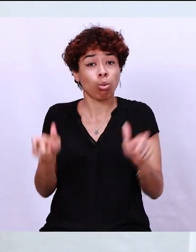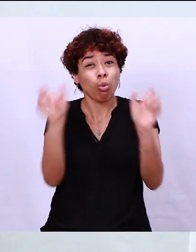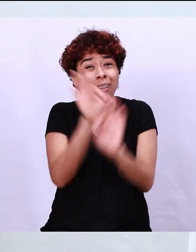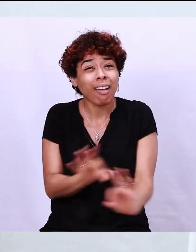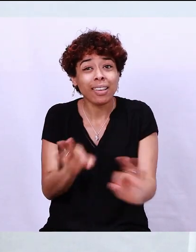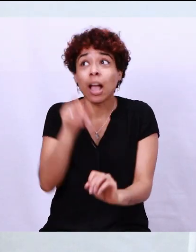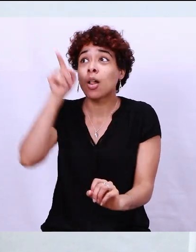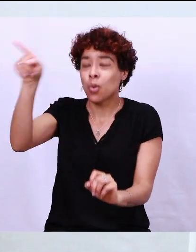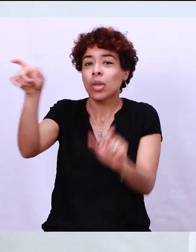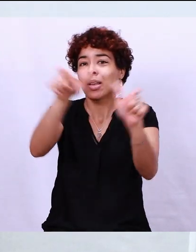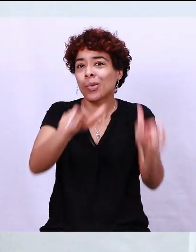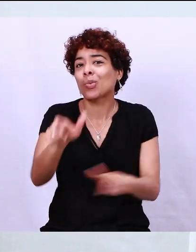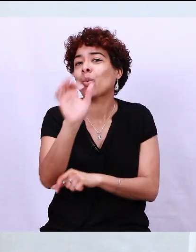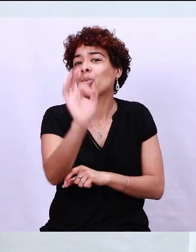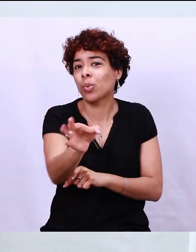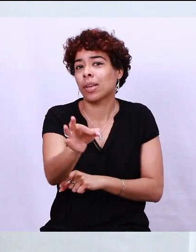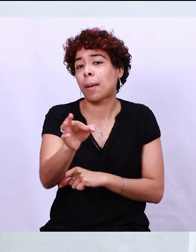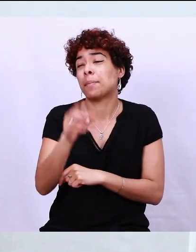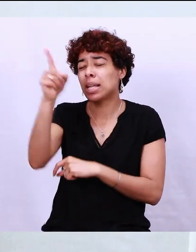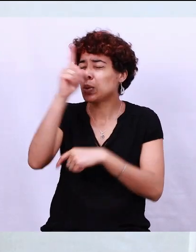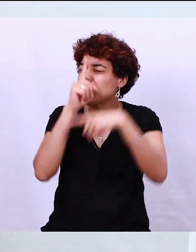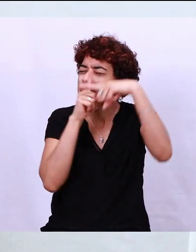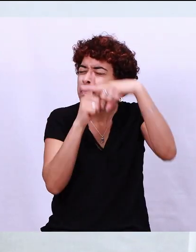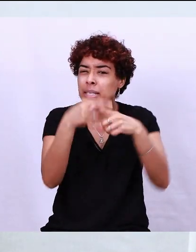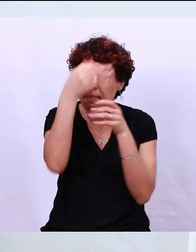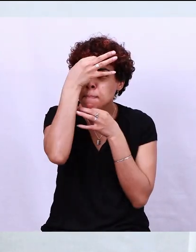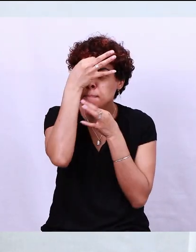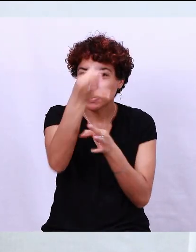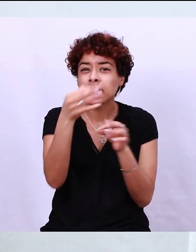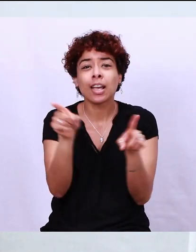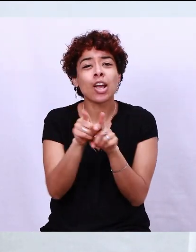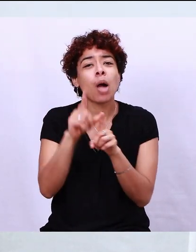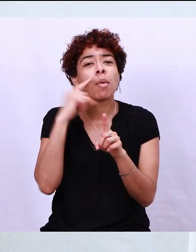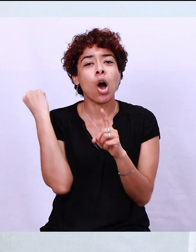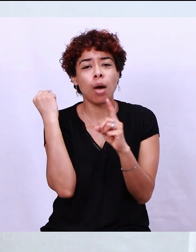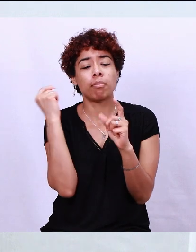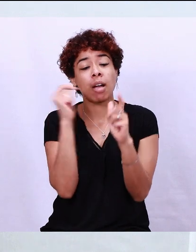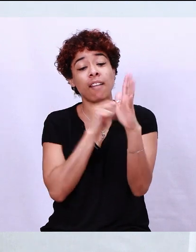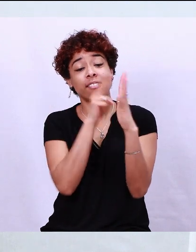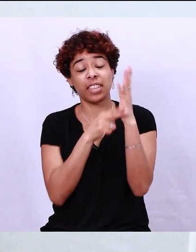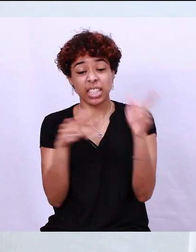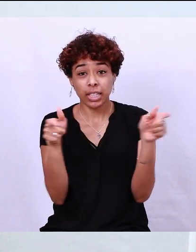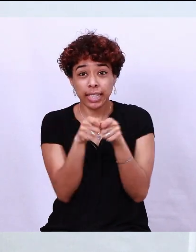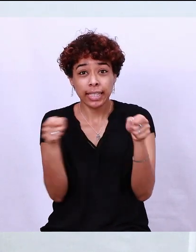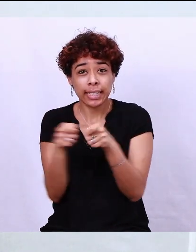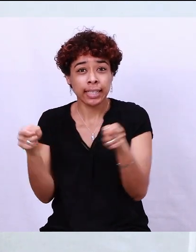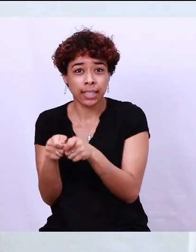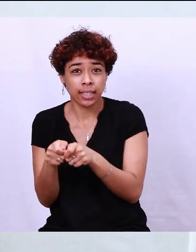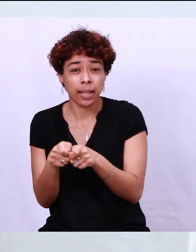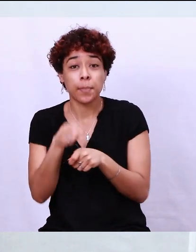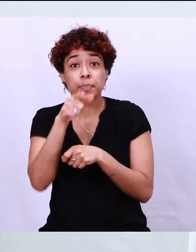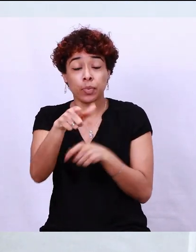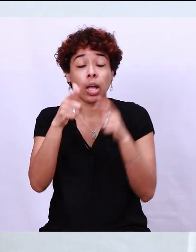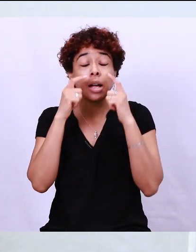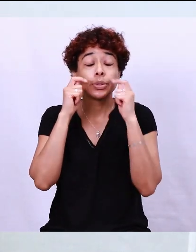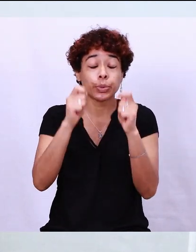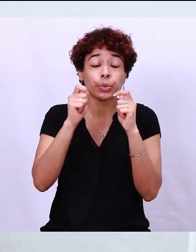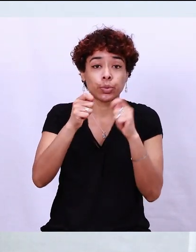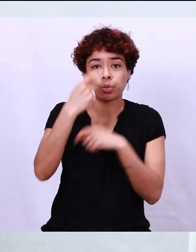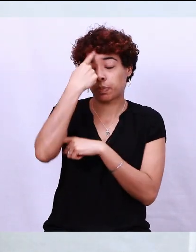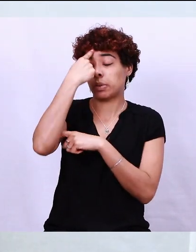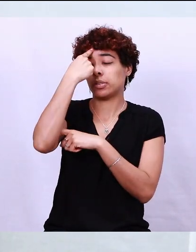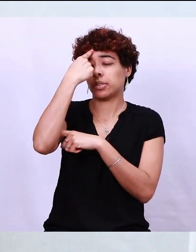sait pourquoi, et c'est précis comme un sécateur d'un vigneron. C'est pour ça qu'il est important que tu gardes aujourd'hui à ton